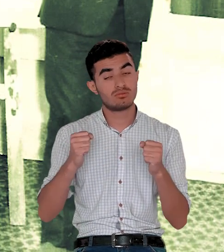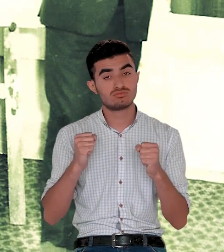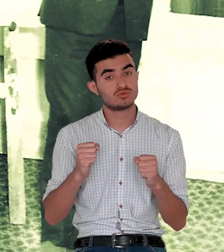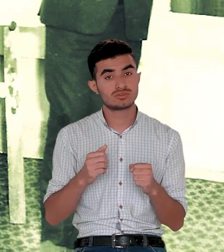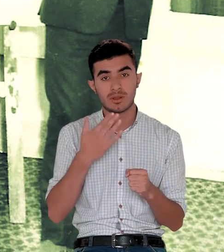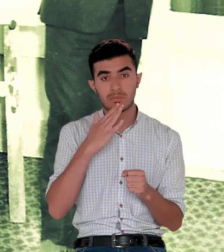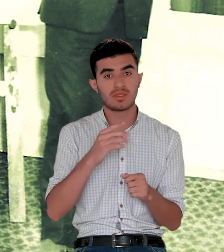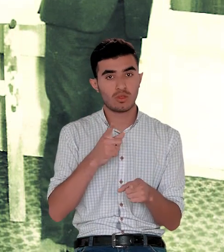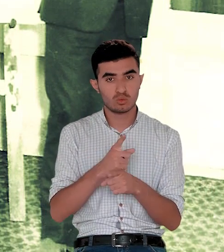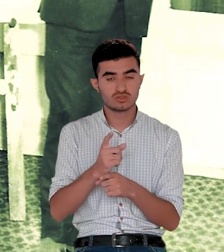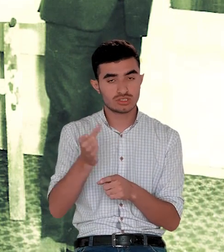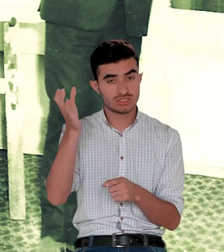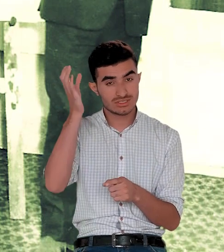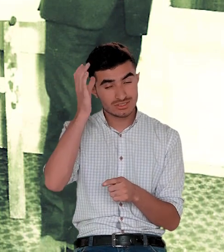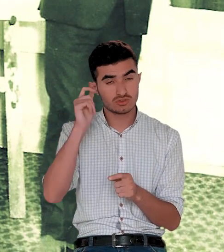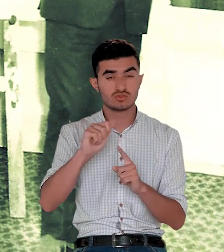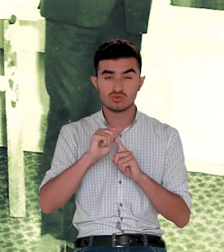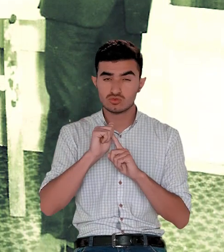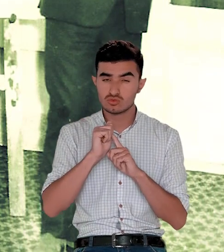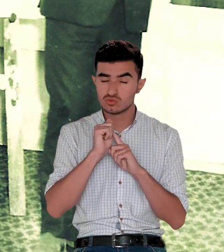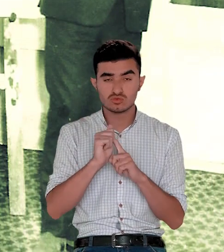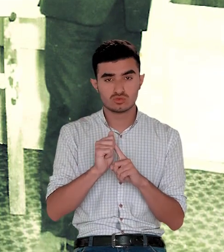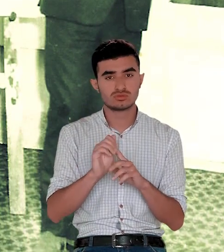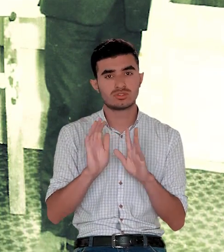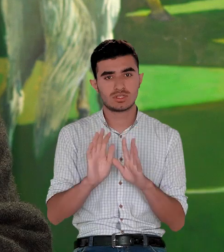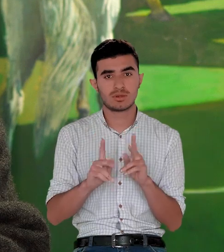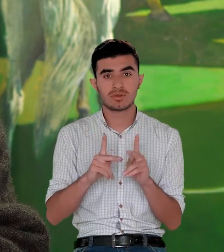تھا. ٹیچر جو ہوتے ہیں نا وہ